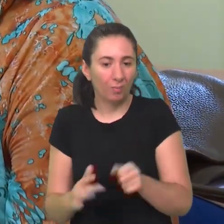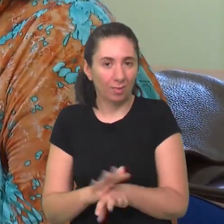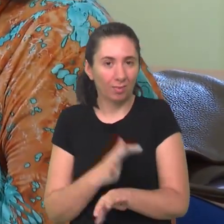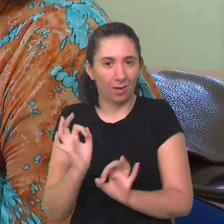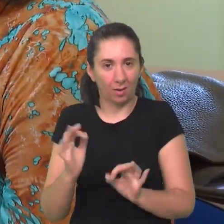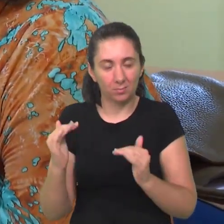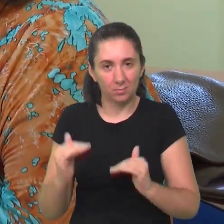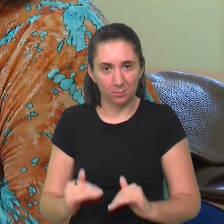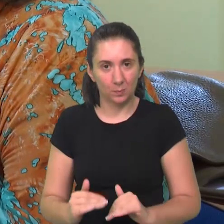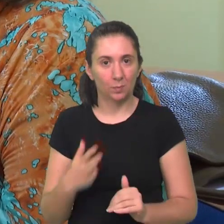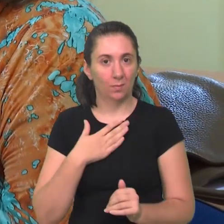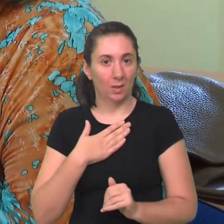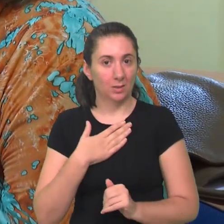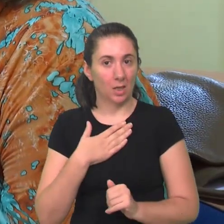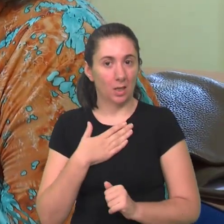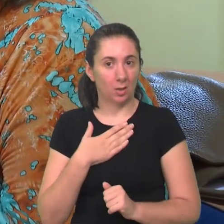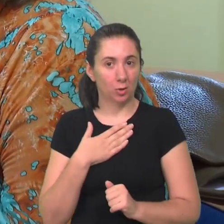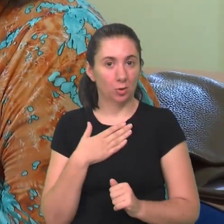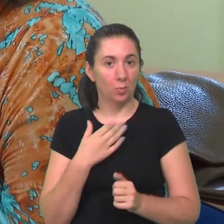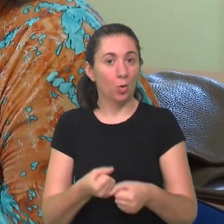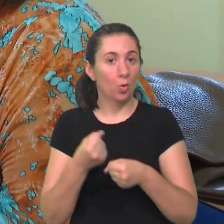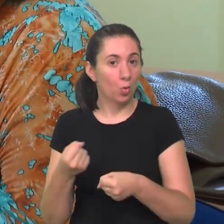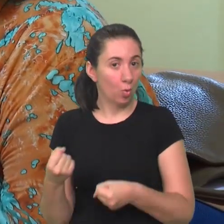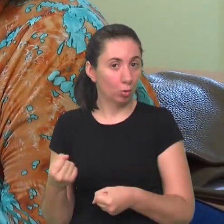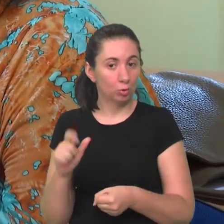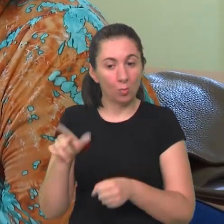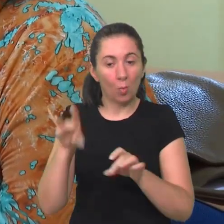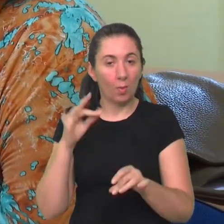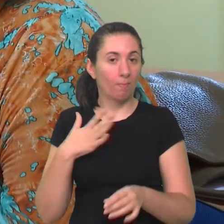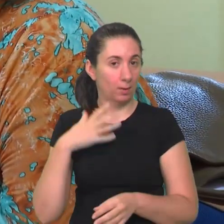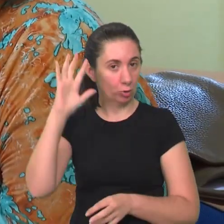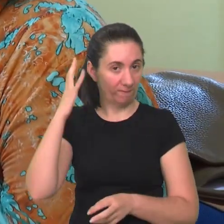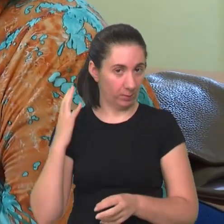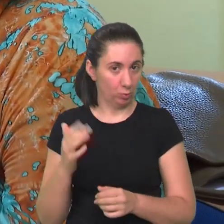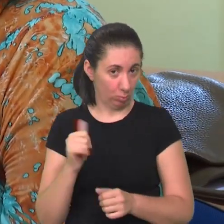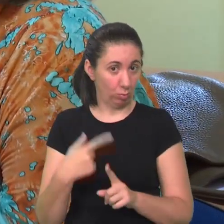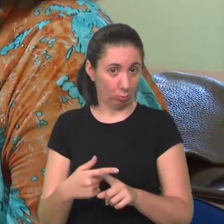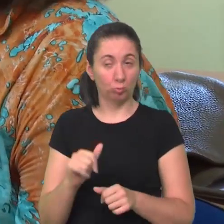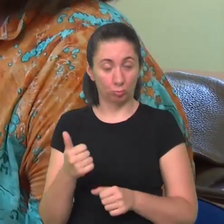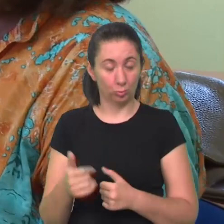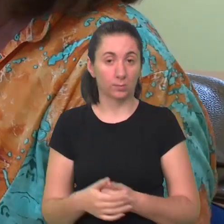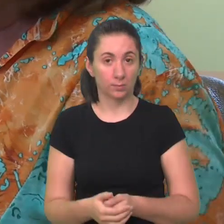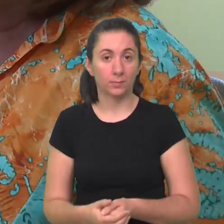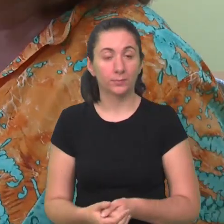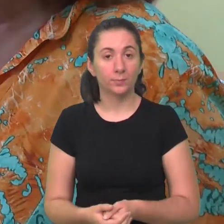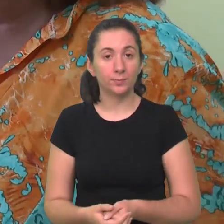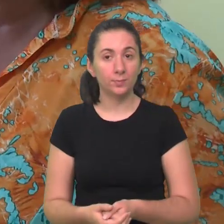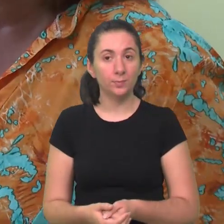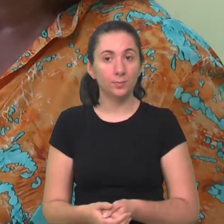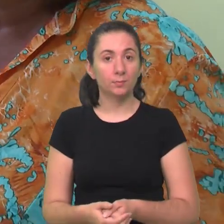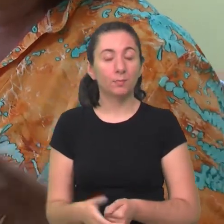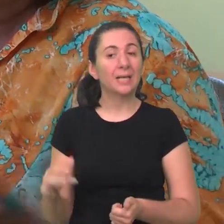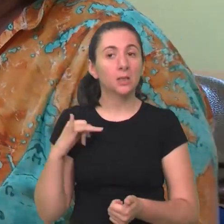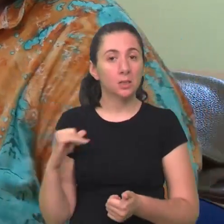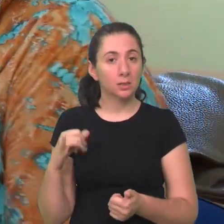samopouzdanja sa našim nošenjem i odabirom frizure. Je li tako? E, sad